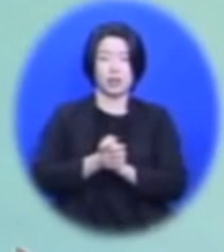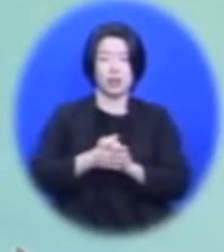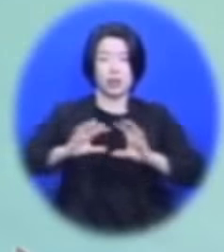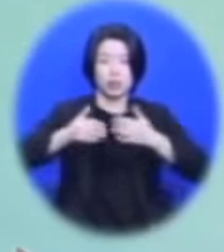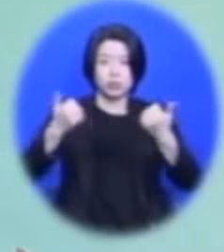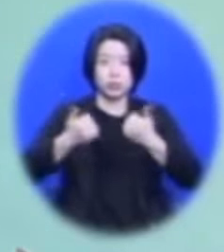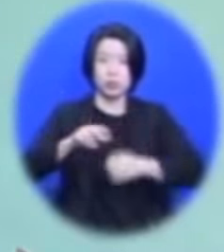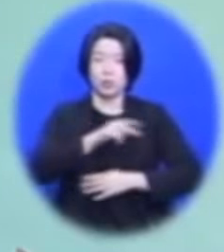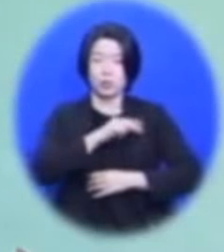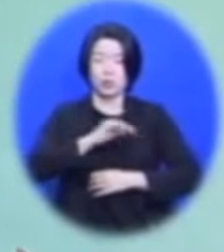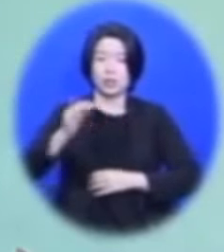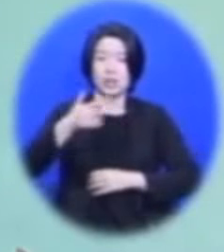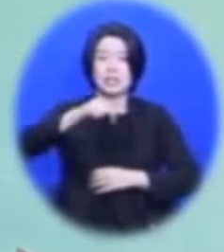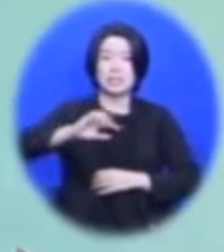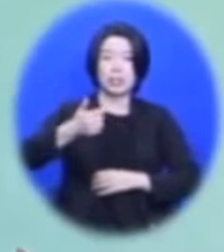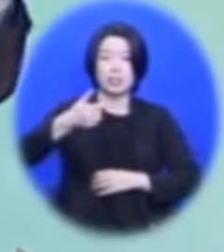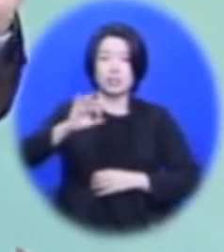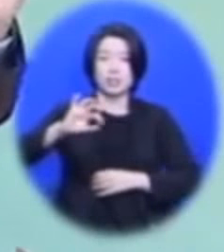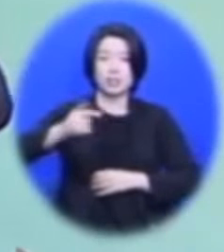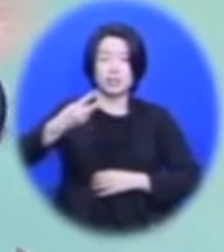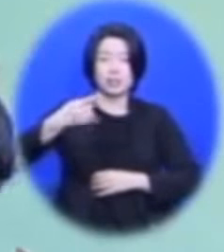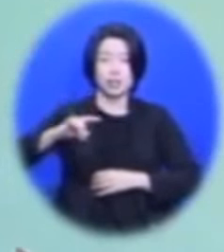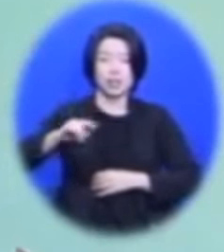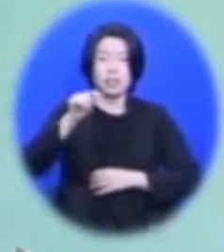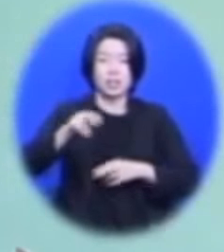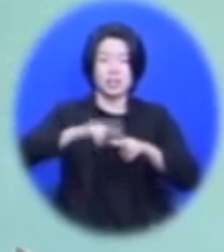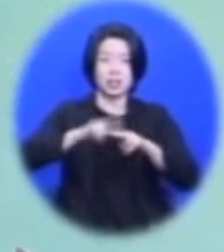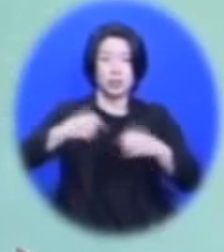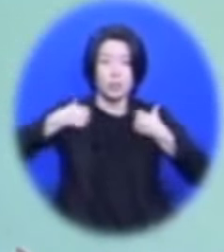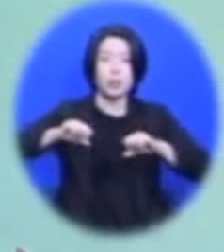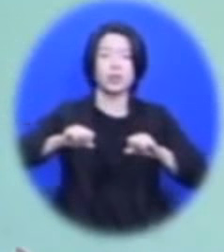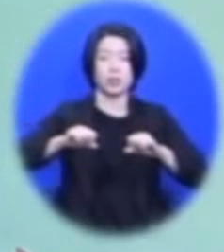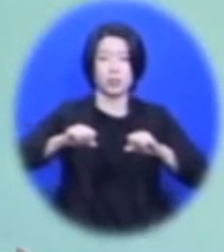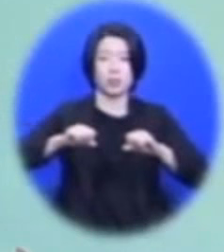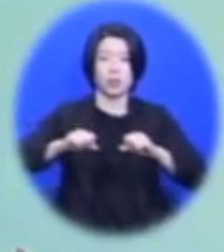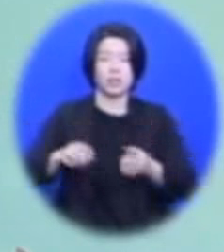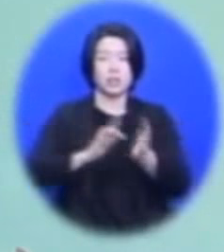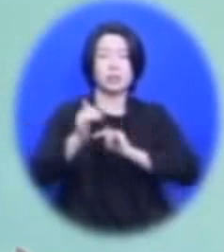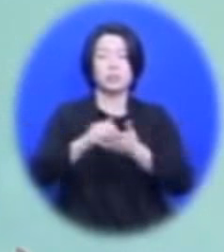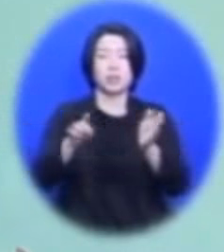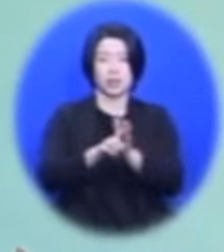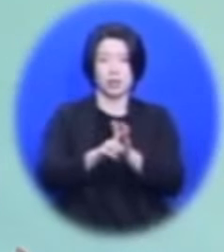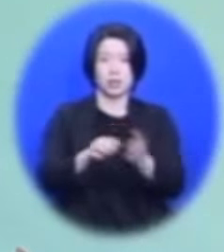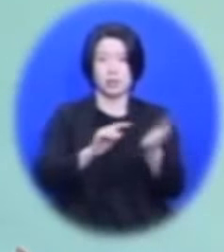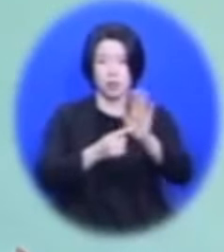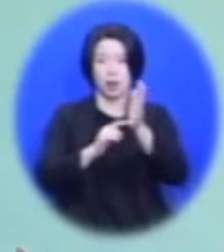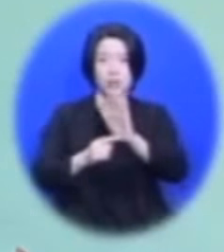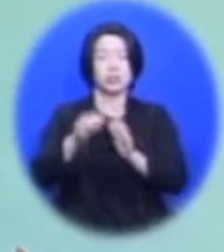국회의원급에 해당되는 전대의원 되는 일도 포기하고 나는 예수 믿겠다는 사람도 막 속출하는 겁니다.